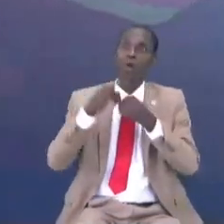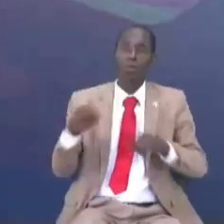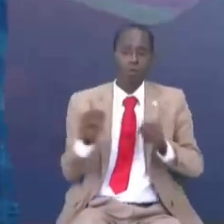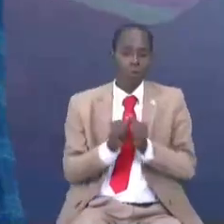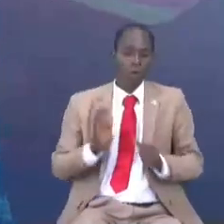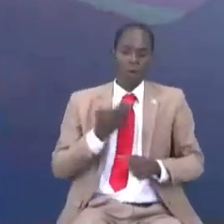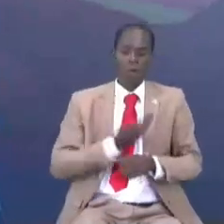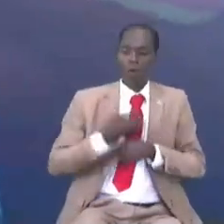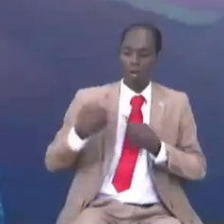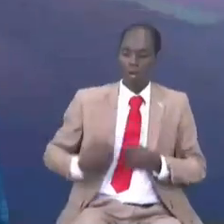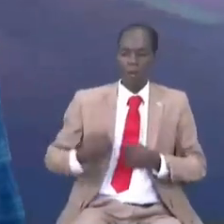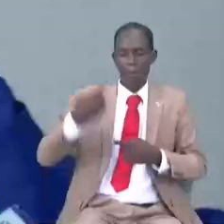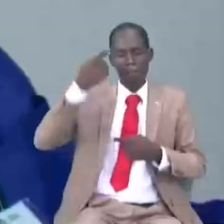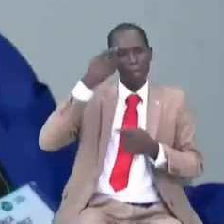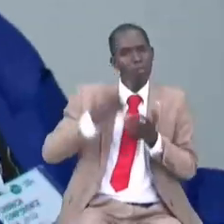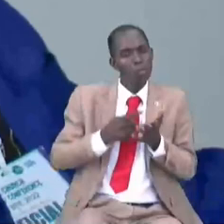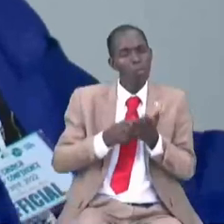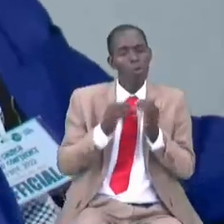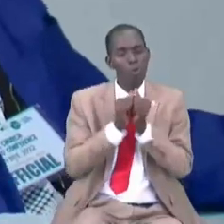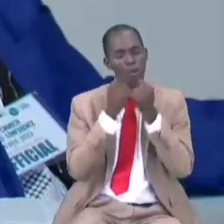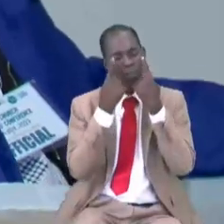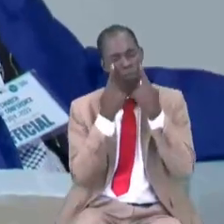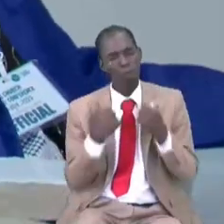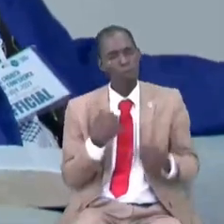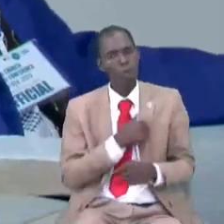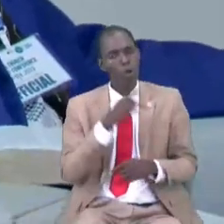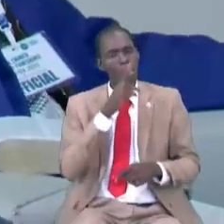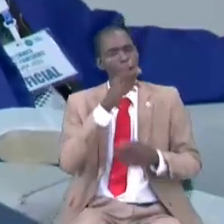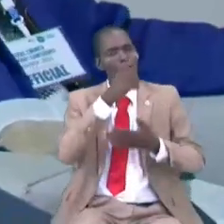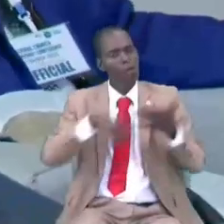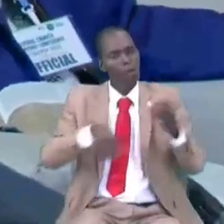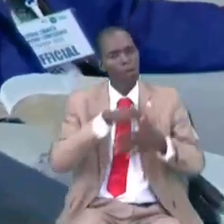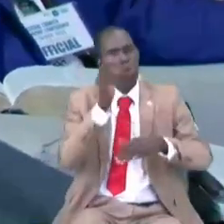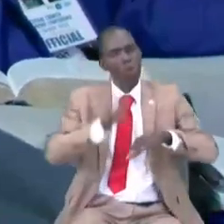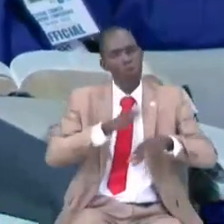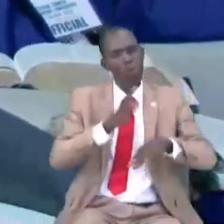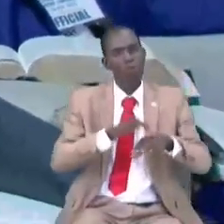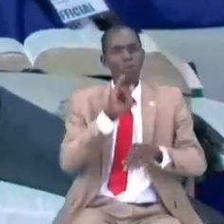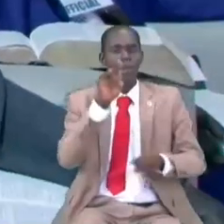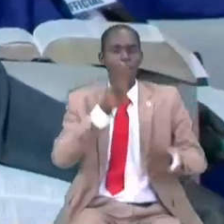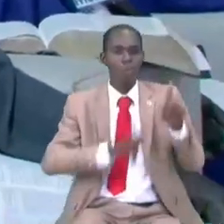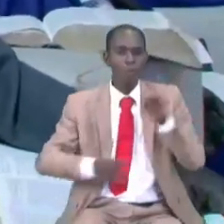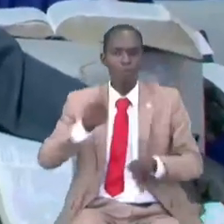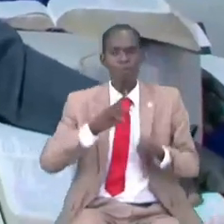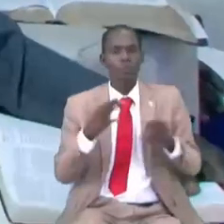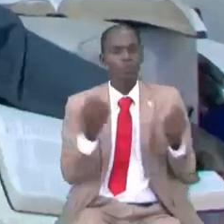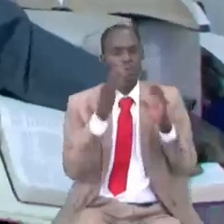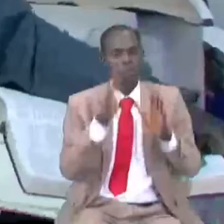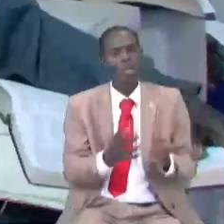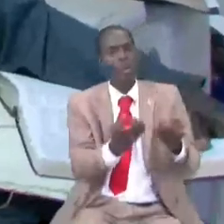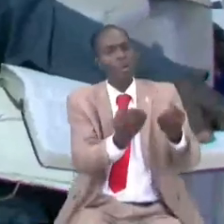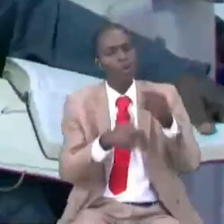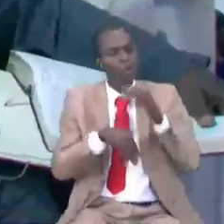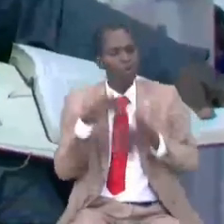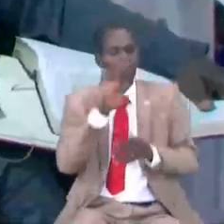yeux. Nous avertissons les pécheurs, les injustes. Sortez de vos péchés. Matthieu chapitre 3. Voyons